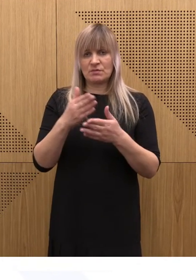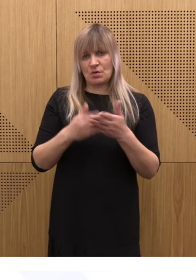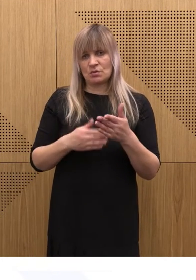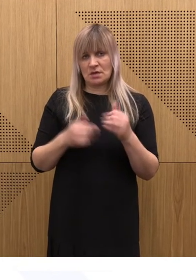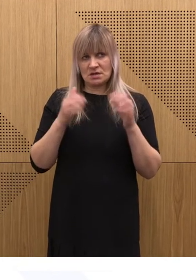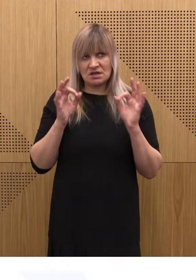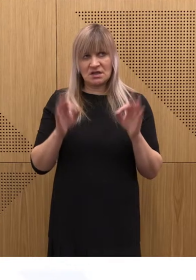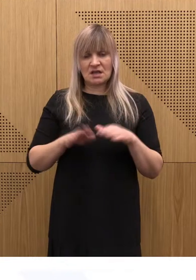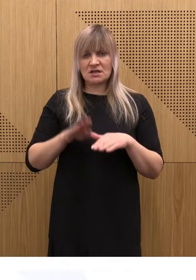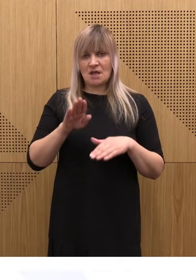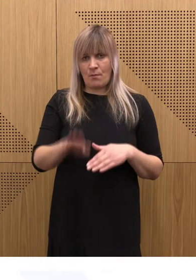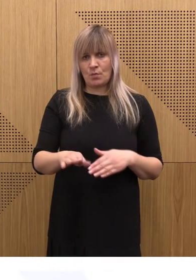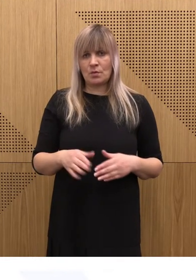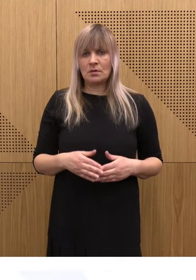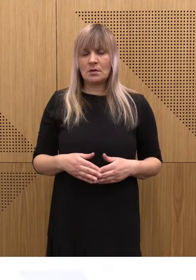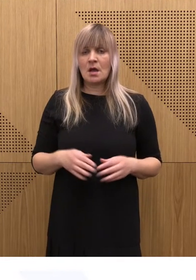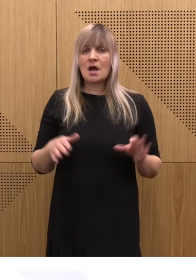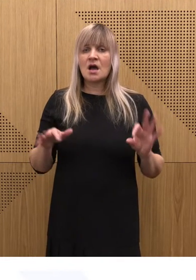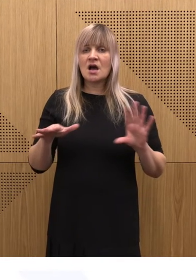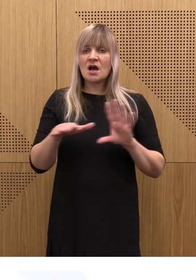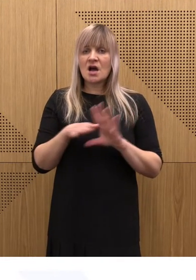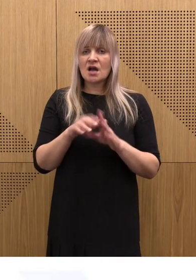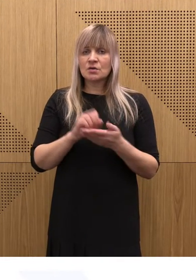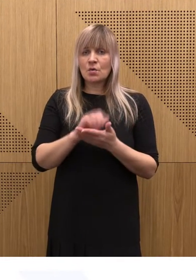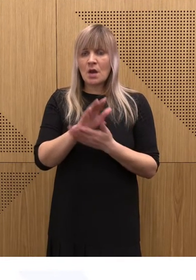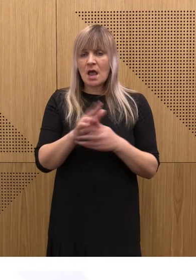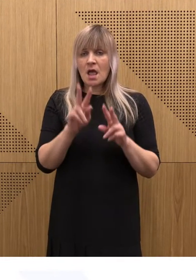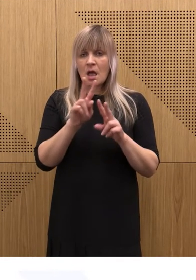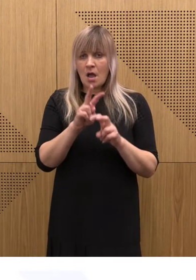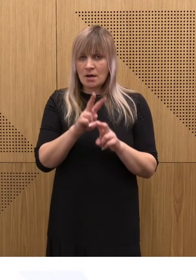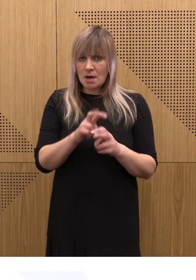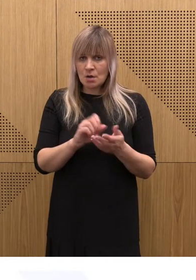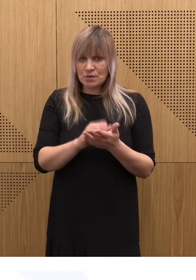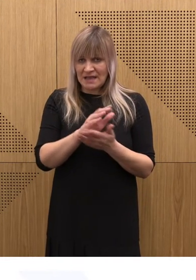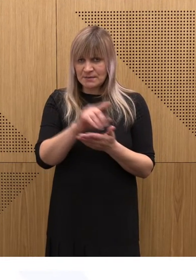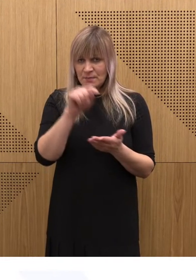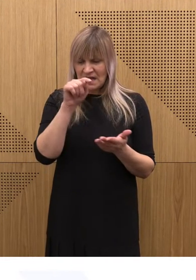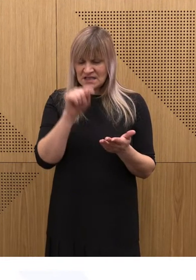ma selle Õhtulehe analüüs